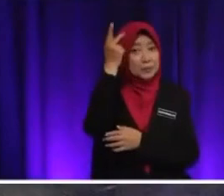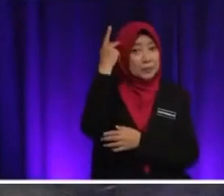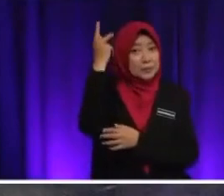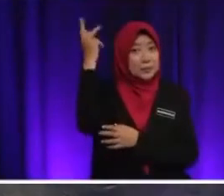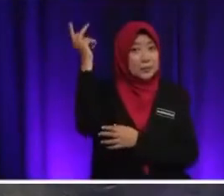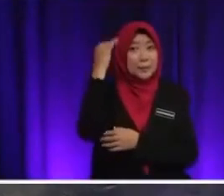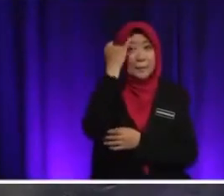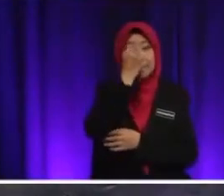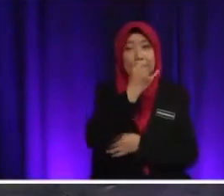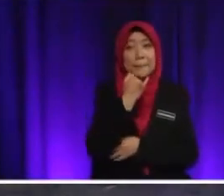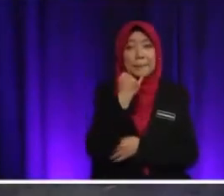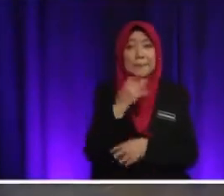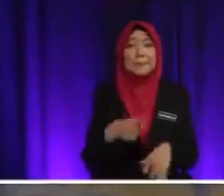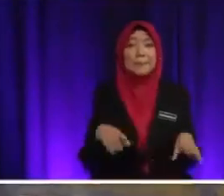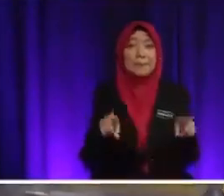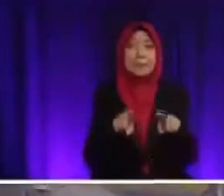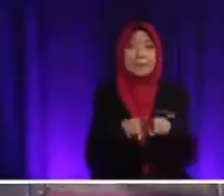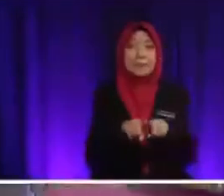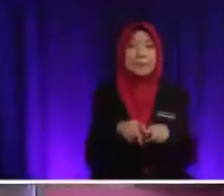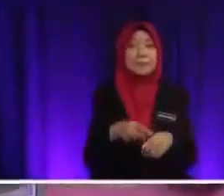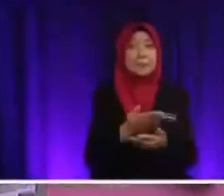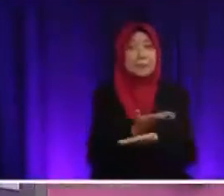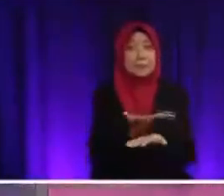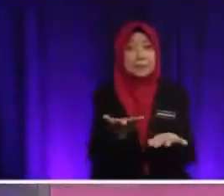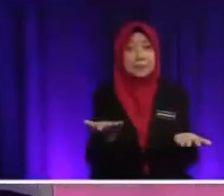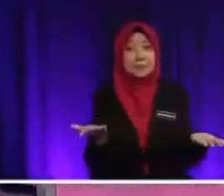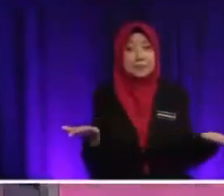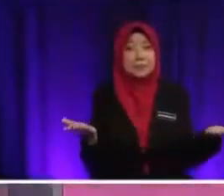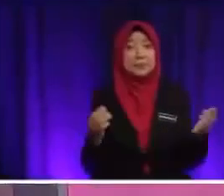Kenangan indah bersamamu